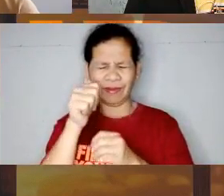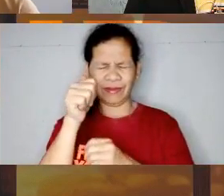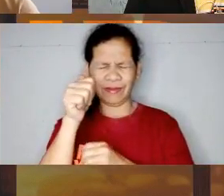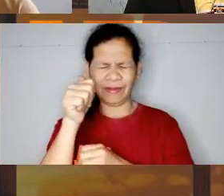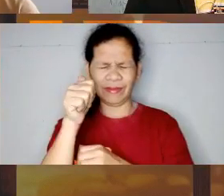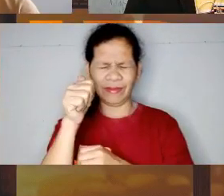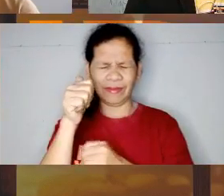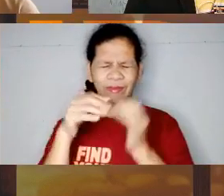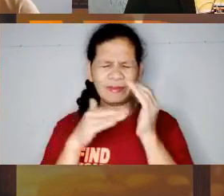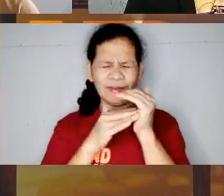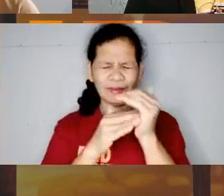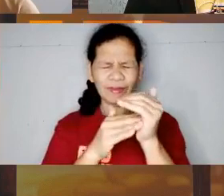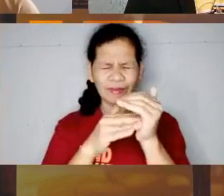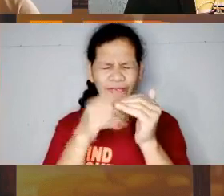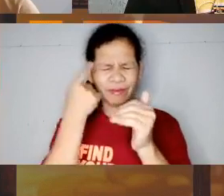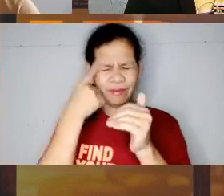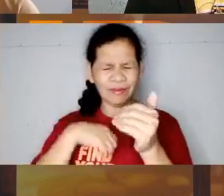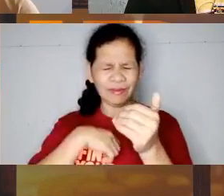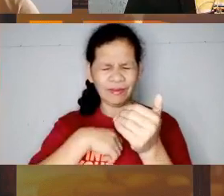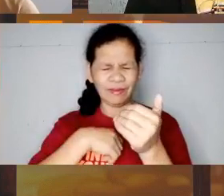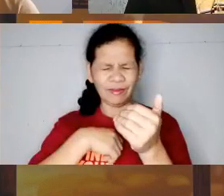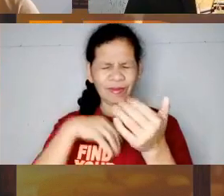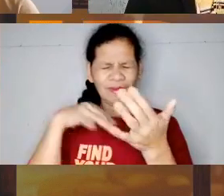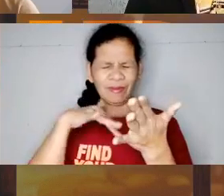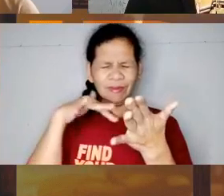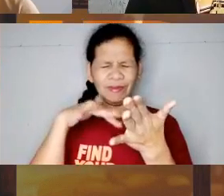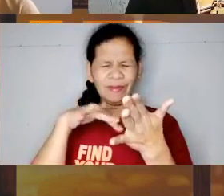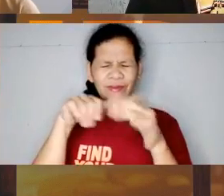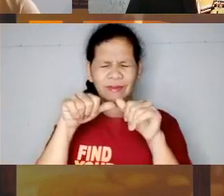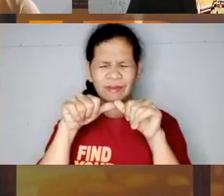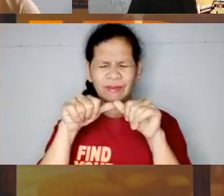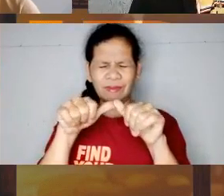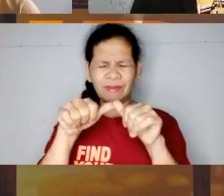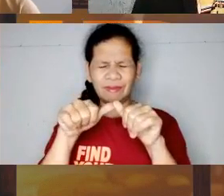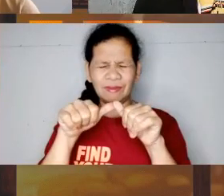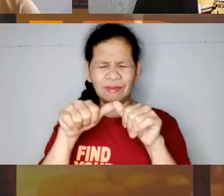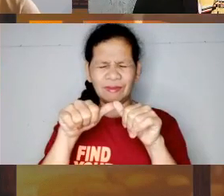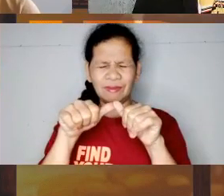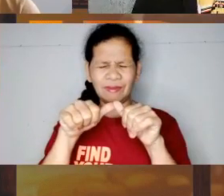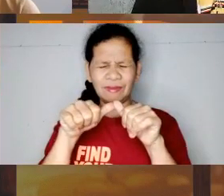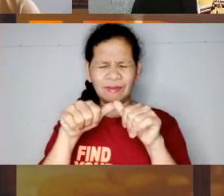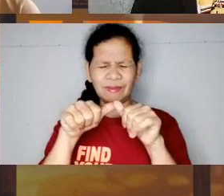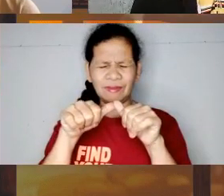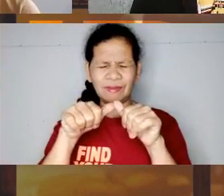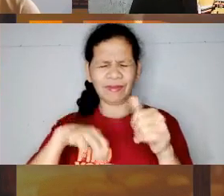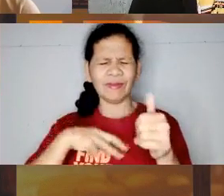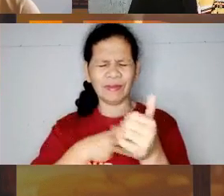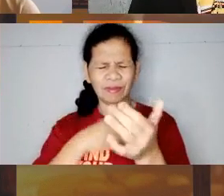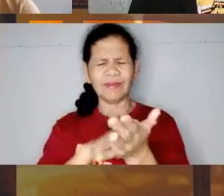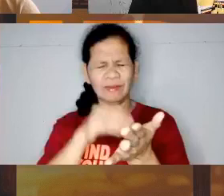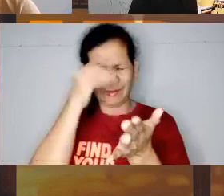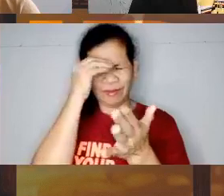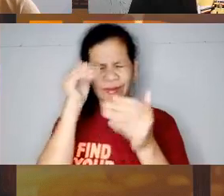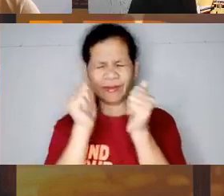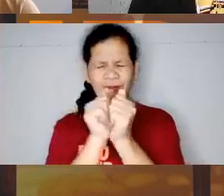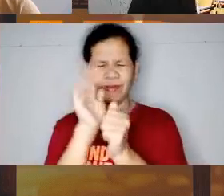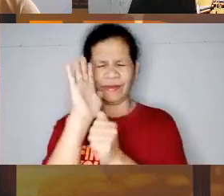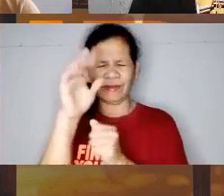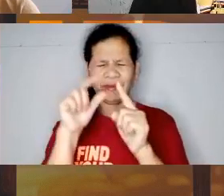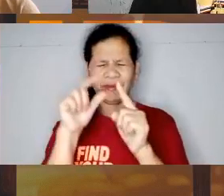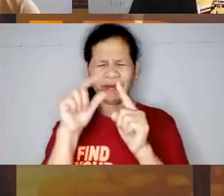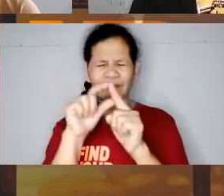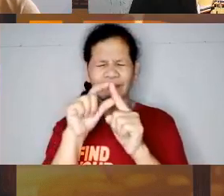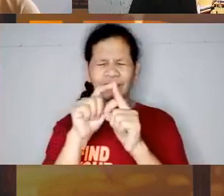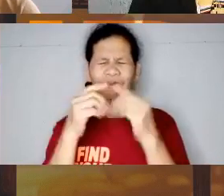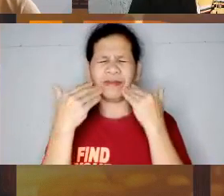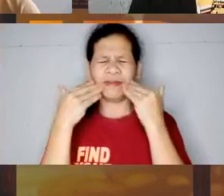nyo kami sa aming mga pag-aaralan at higit sa lahat, patuloy kami matuto sa inyong mga salita. Salamat po sa bagong